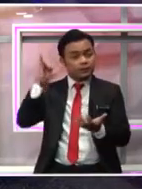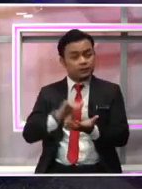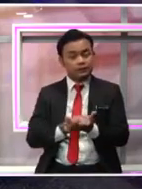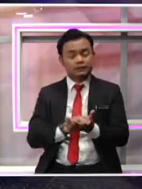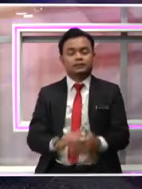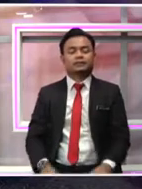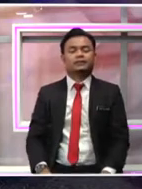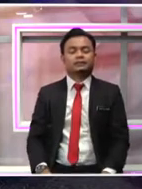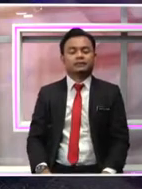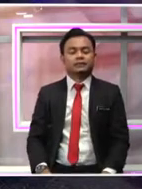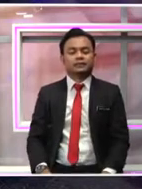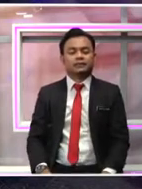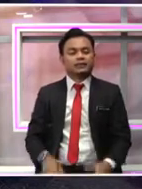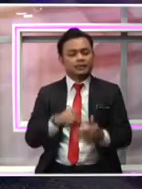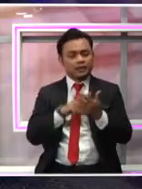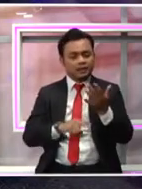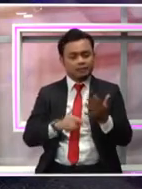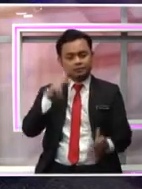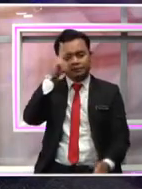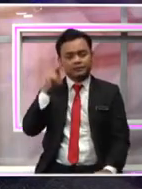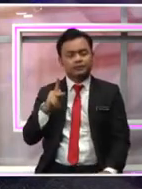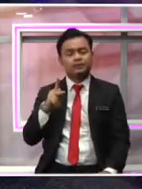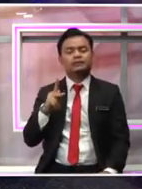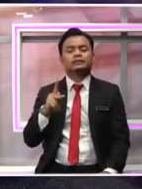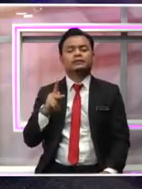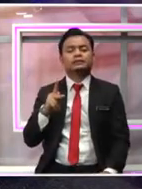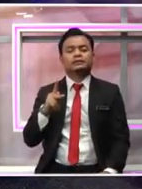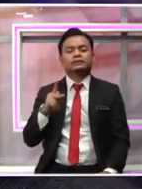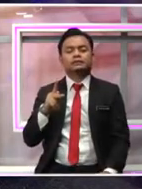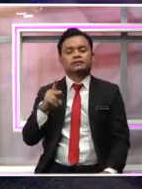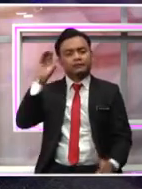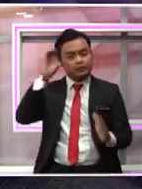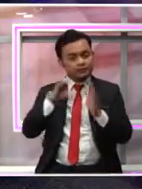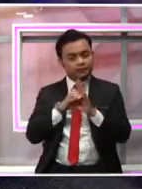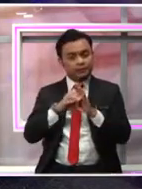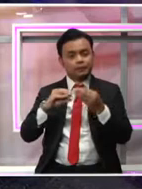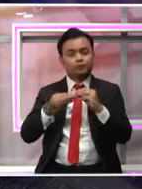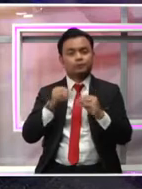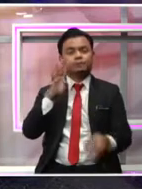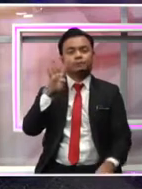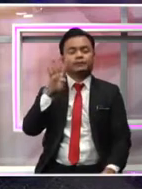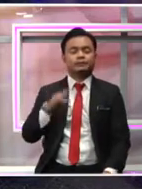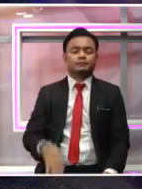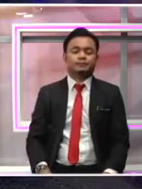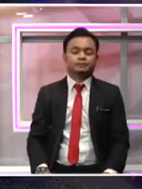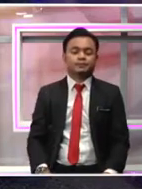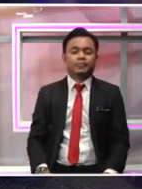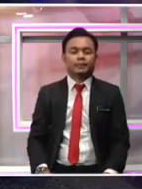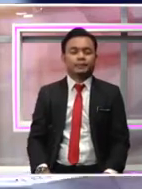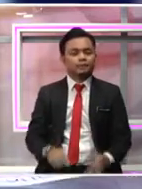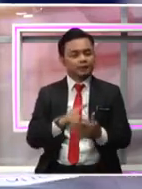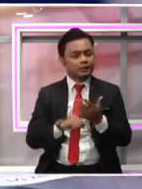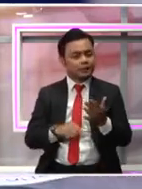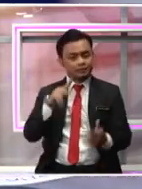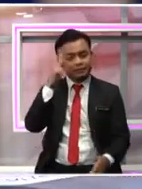tak boleh pasti Kenapa Mbak rupanya cek guna begini Sakti Ke dengan tepat boleh atau tidak boleh jenis apa yang